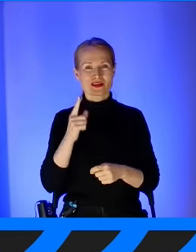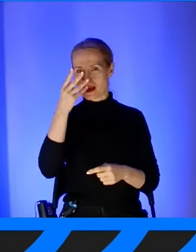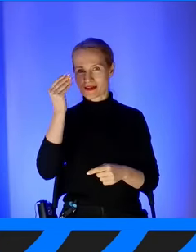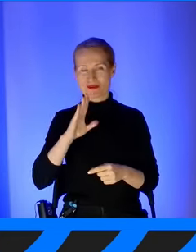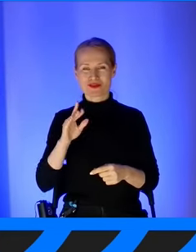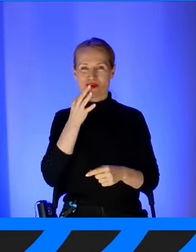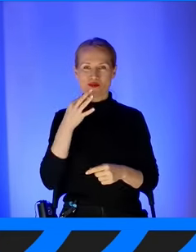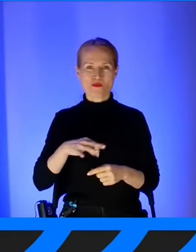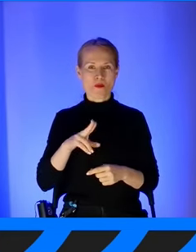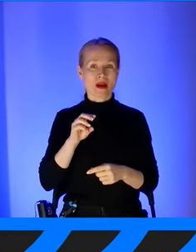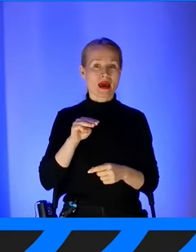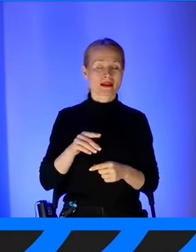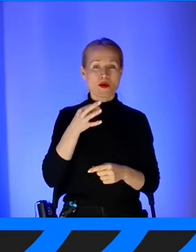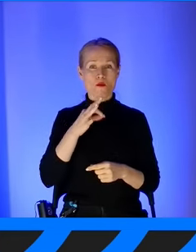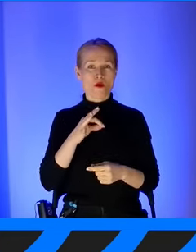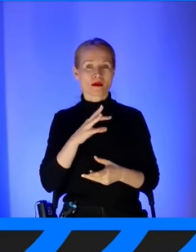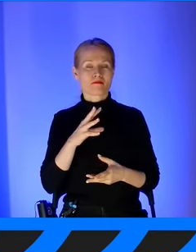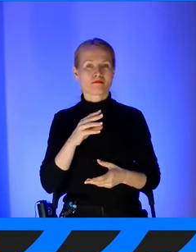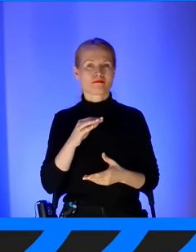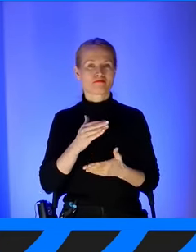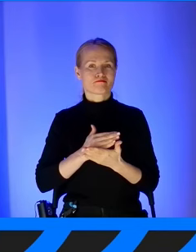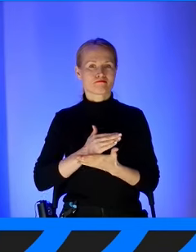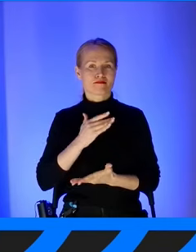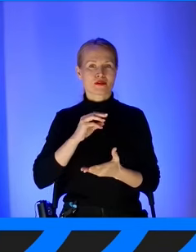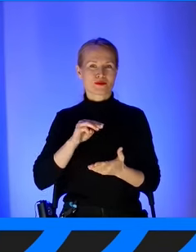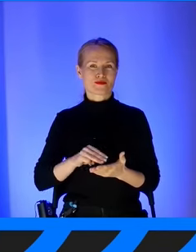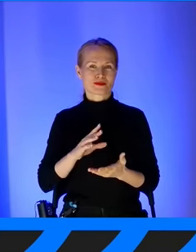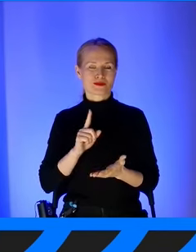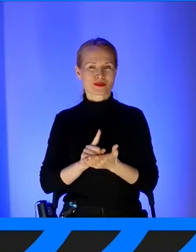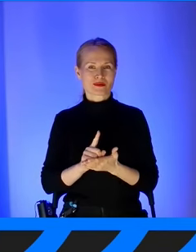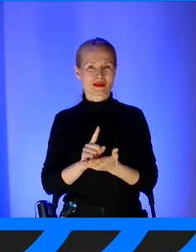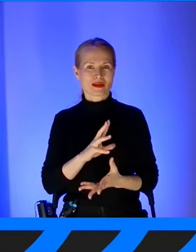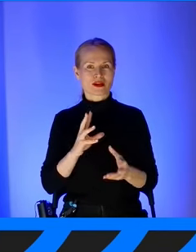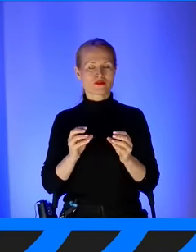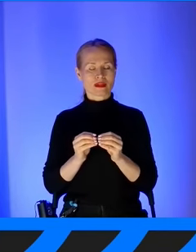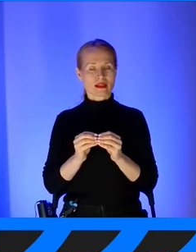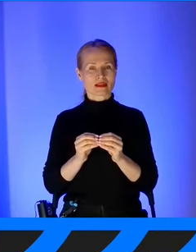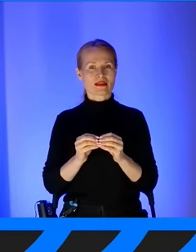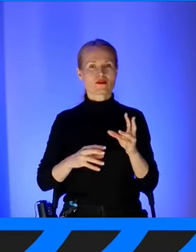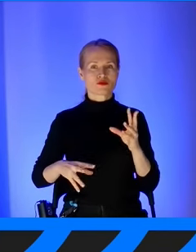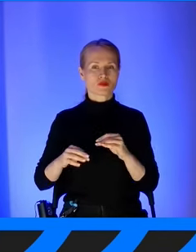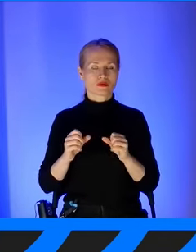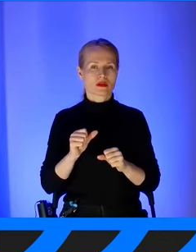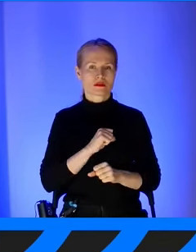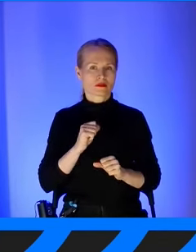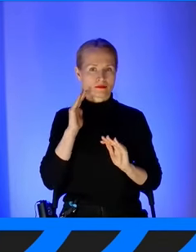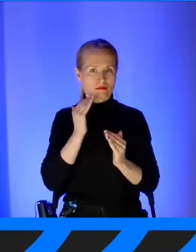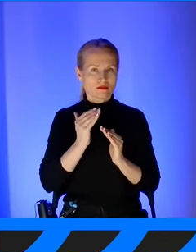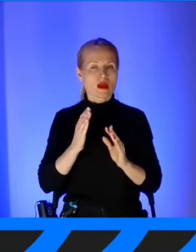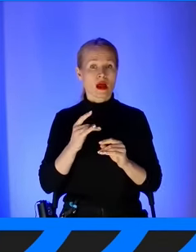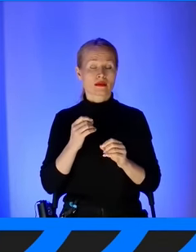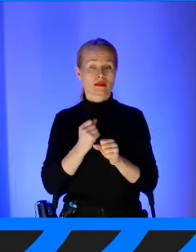продукт он всё равно должен кому-то результату проводить Ну и самое главное это делать всё сообща то есть обсуждать